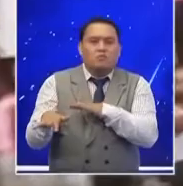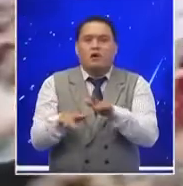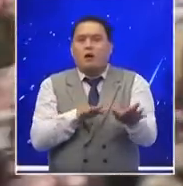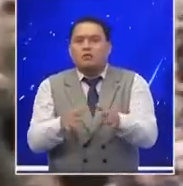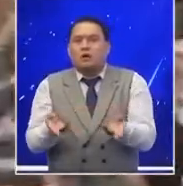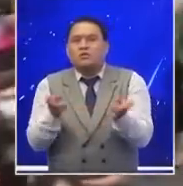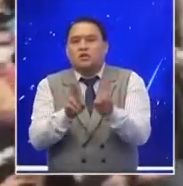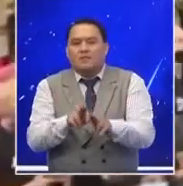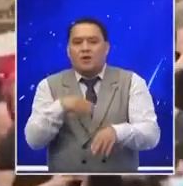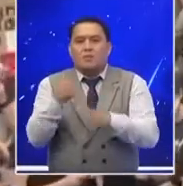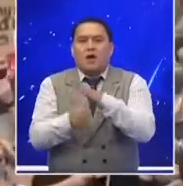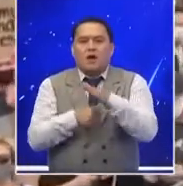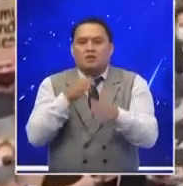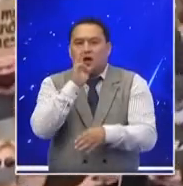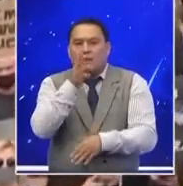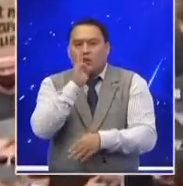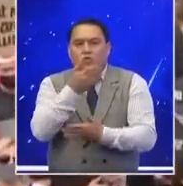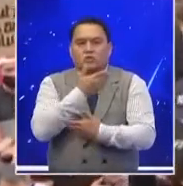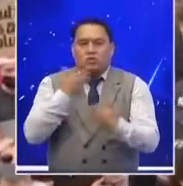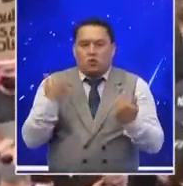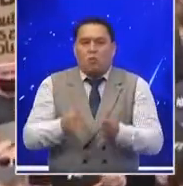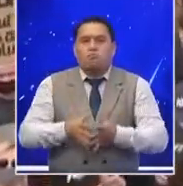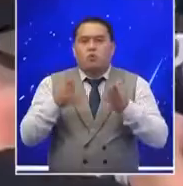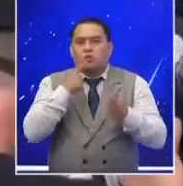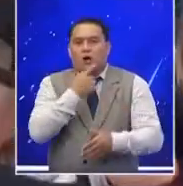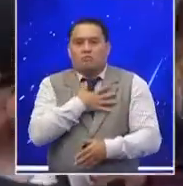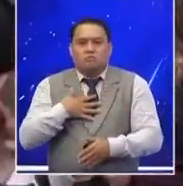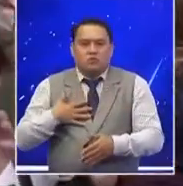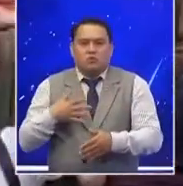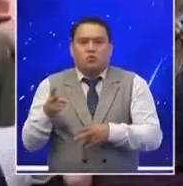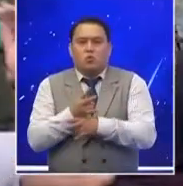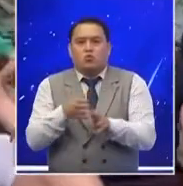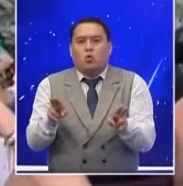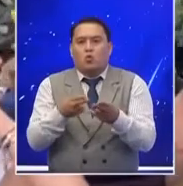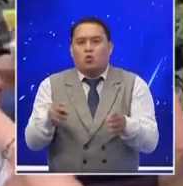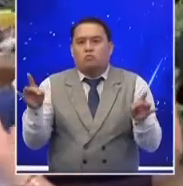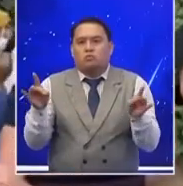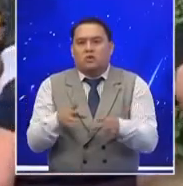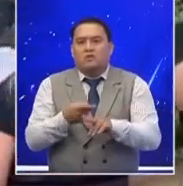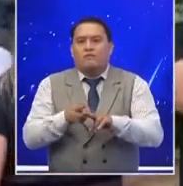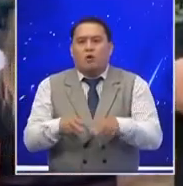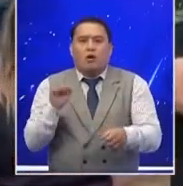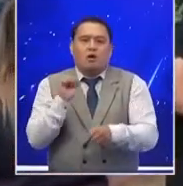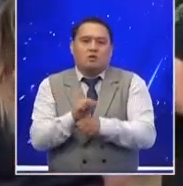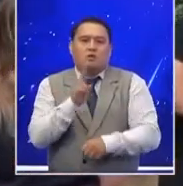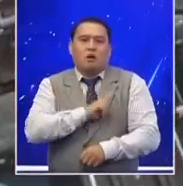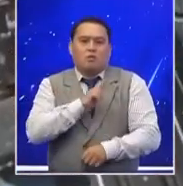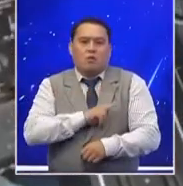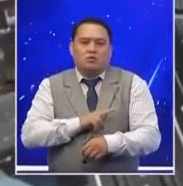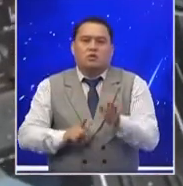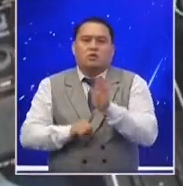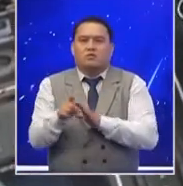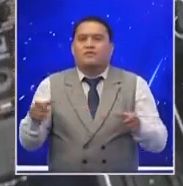мероприятий оставили их без работы и заработка. Больше всего пострадали сотрудники ночных клубов и баров, остановивших работу сразу после